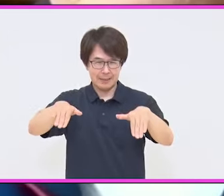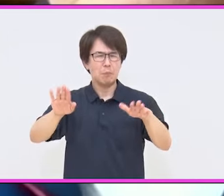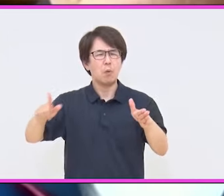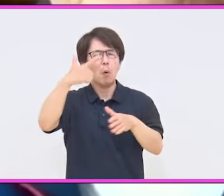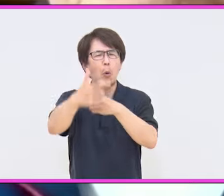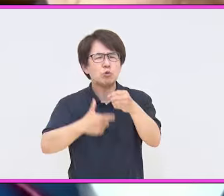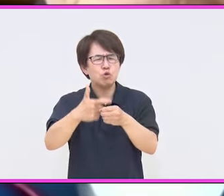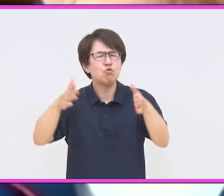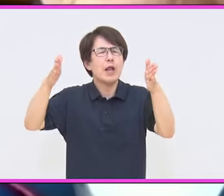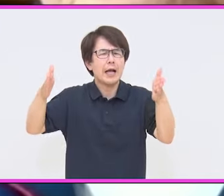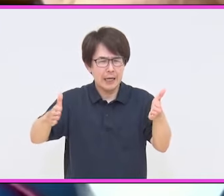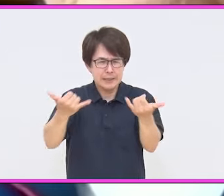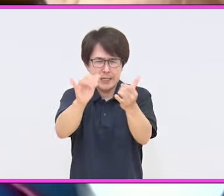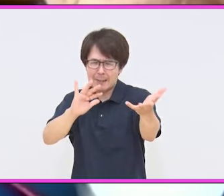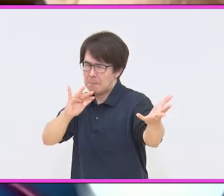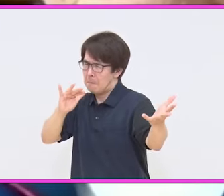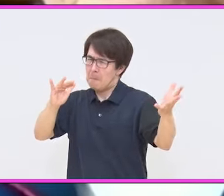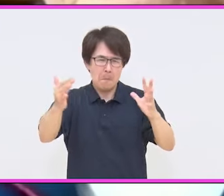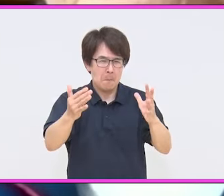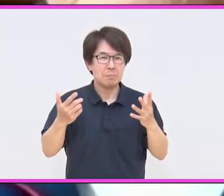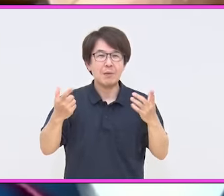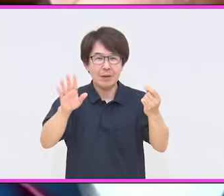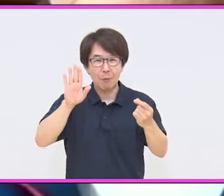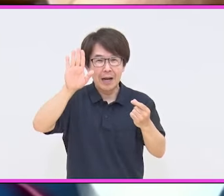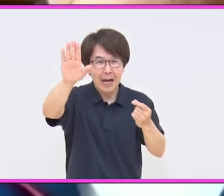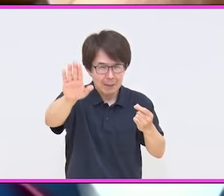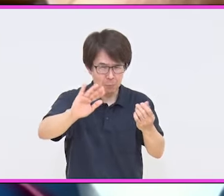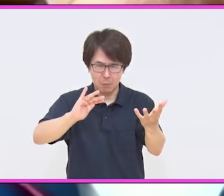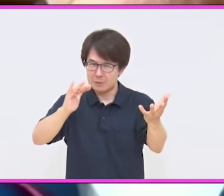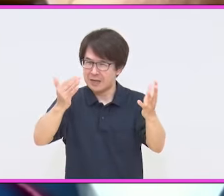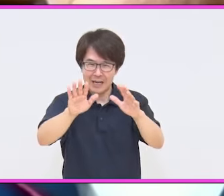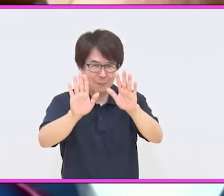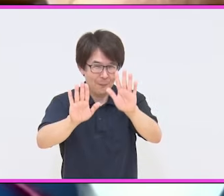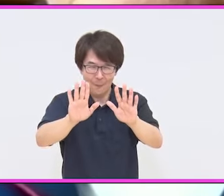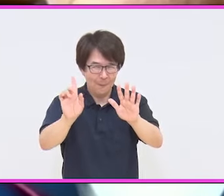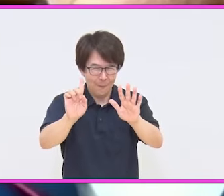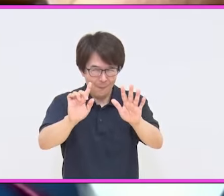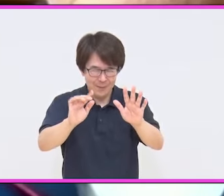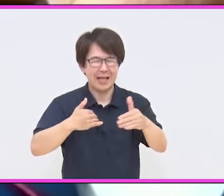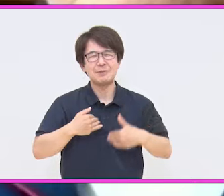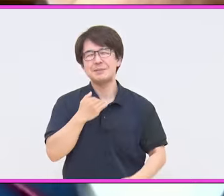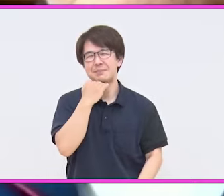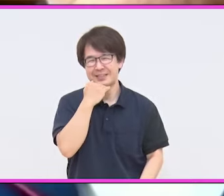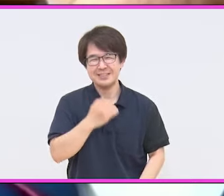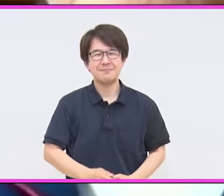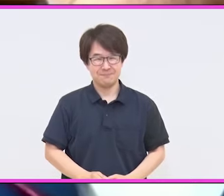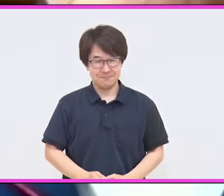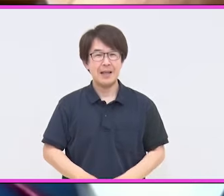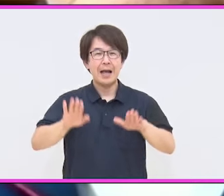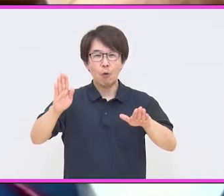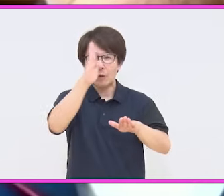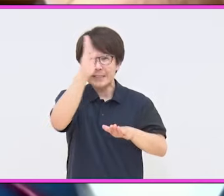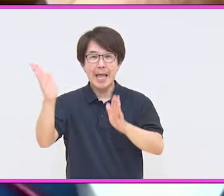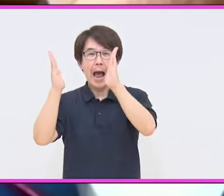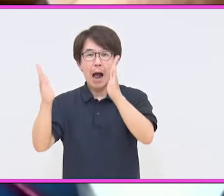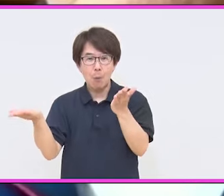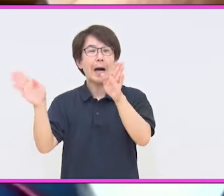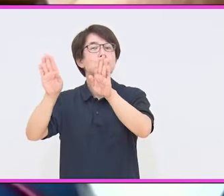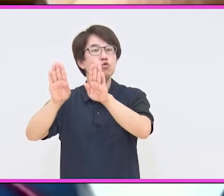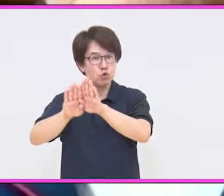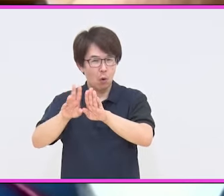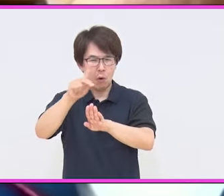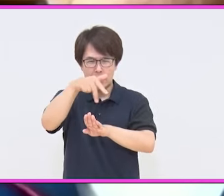会が大きく変わったように、これから先もどのように変化していくのか楽しみです。ここで前半は終了とな